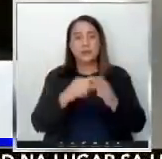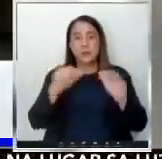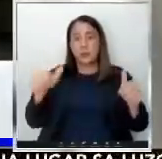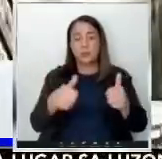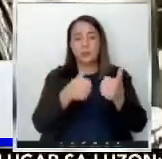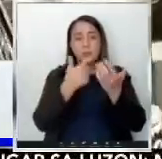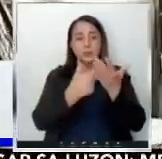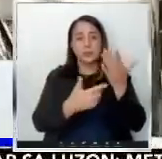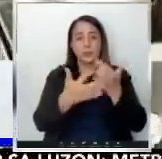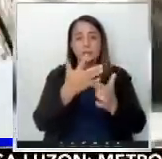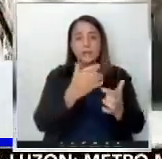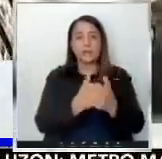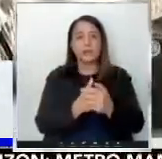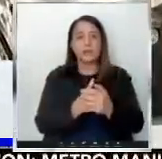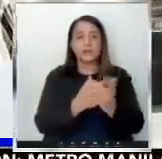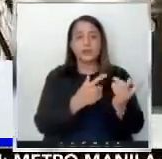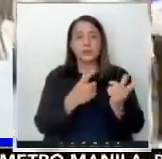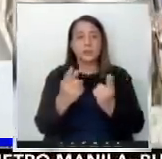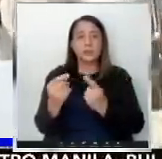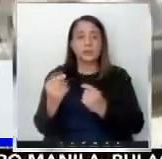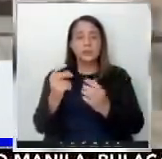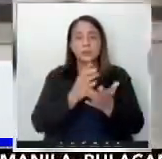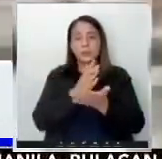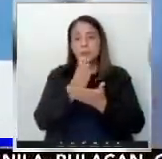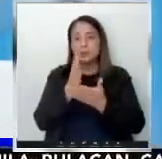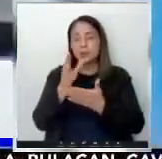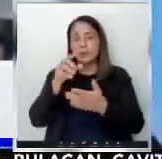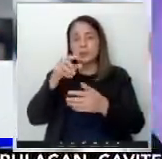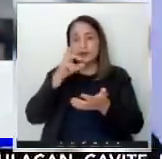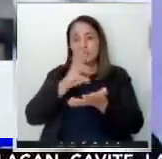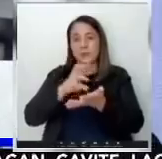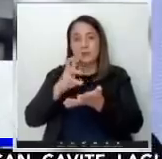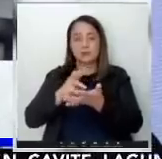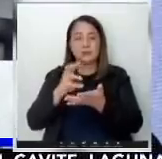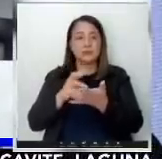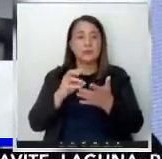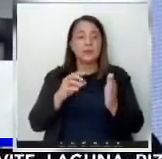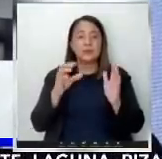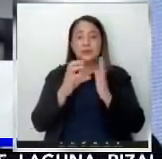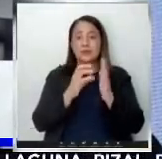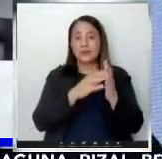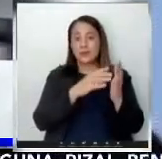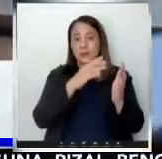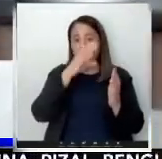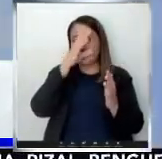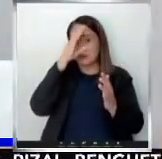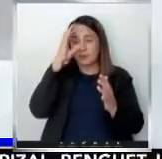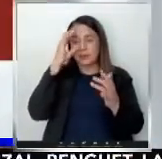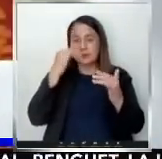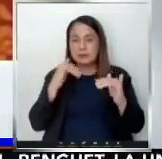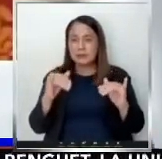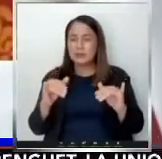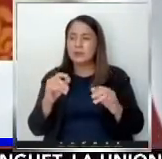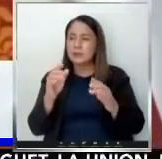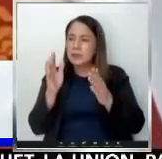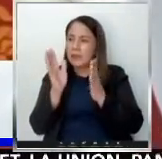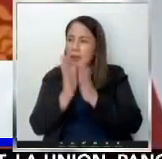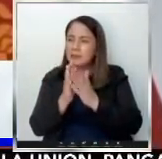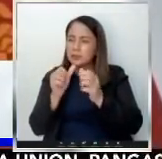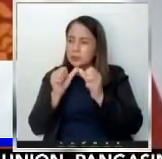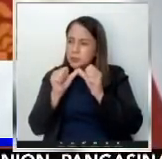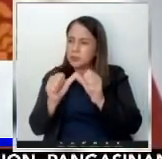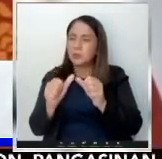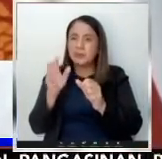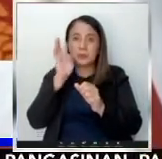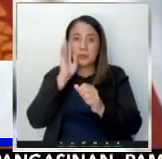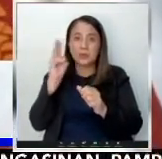ginawa niya sa pag-iikot sa ilang bayan at syudad sa Cavite. Patuloy namin kinukunan ng pahayag si Marcos. Wala namang aktibidad ngayong